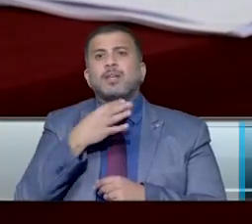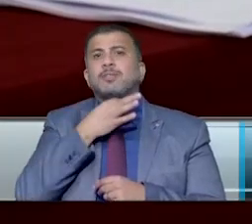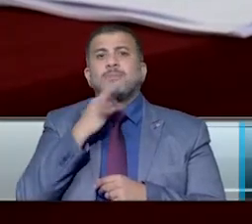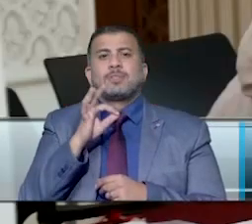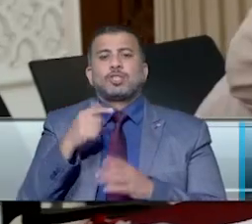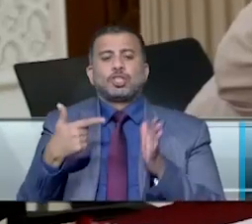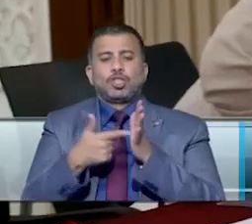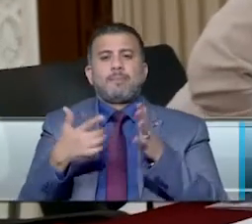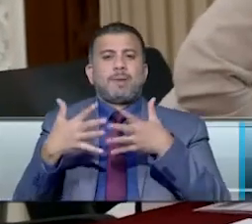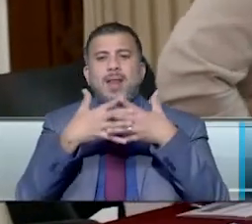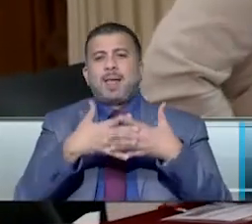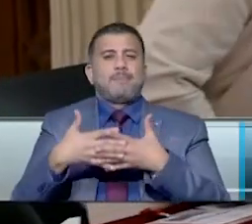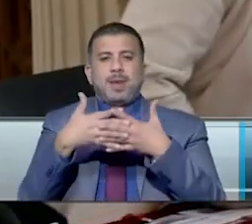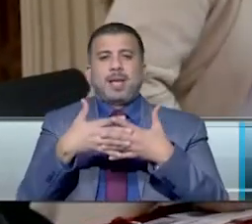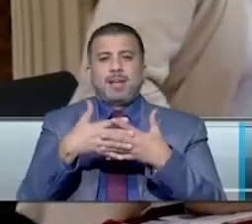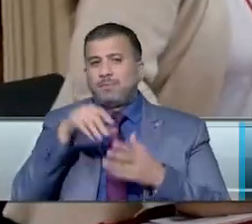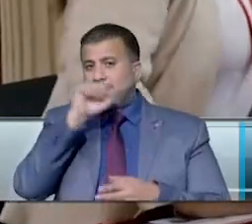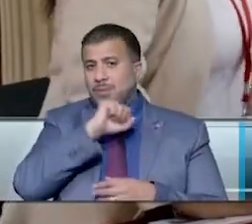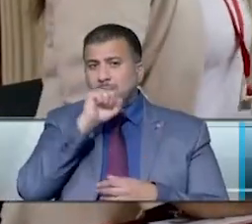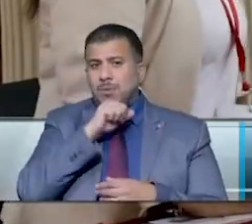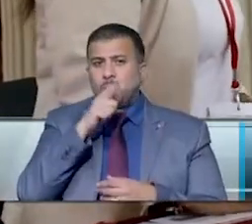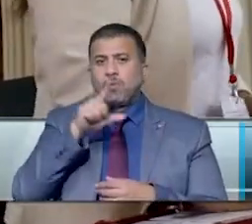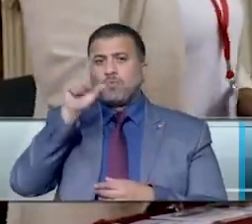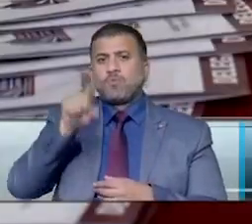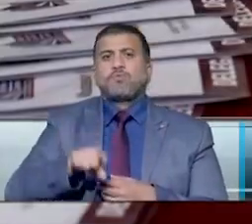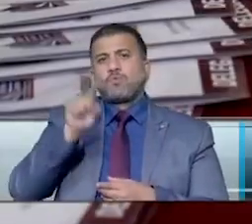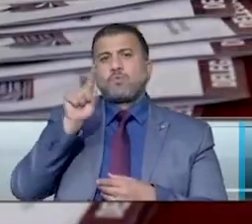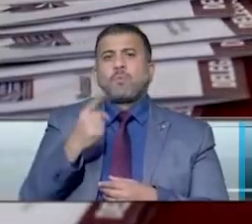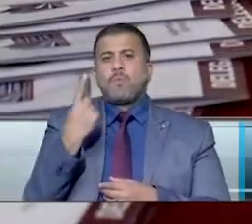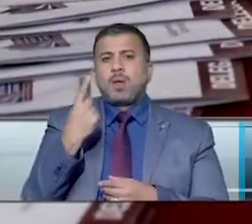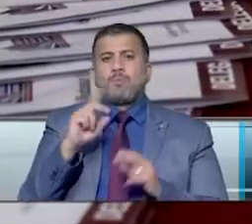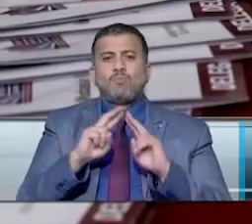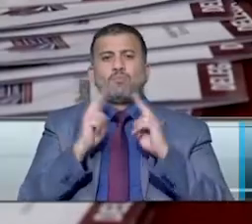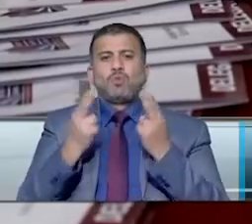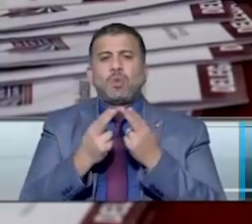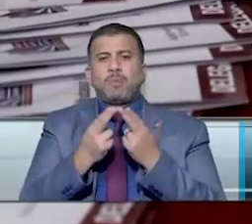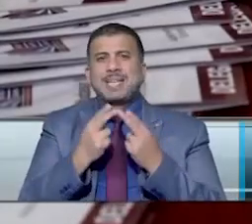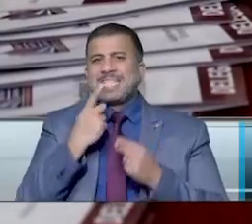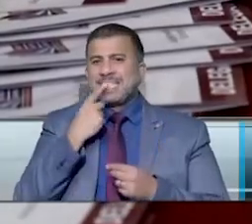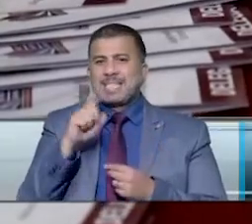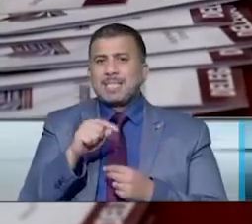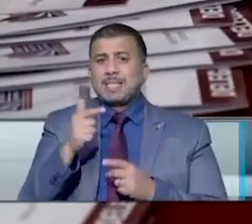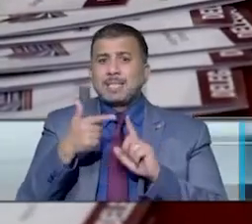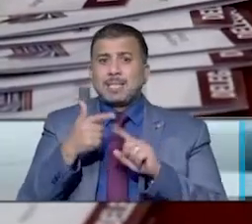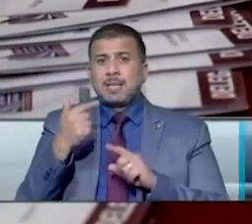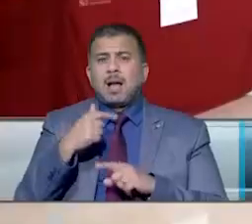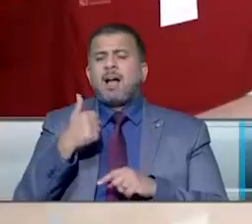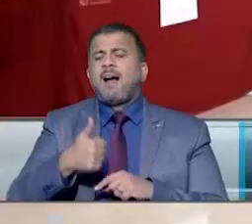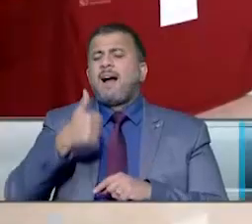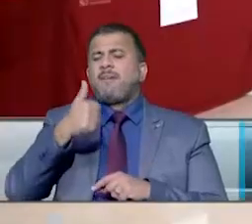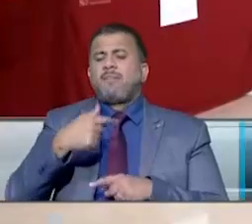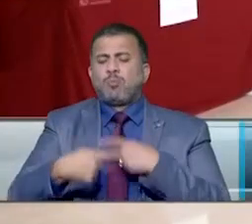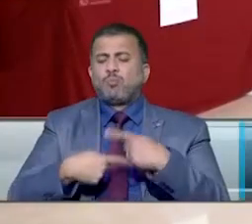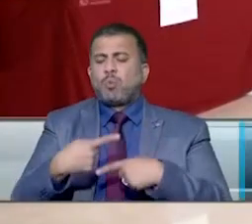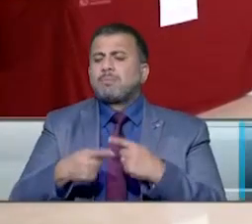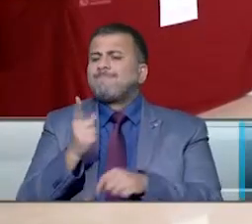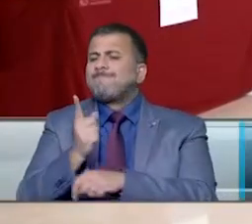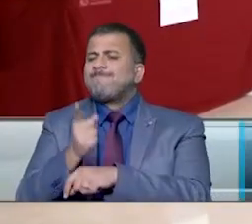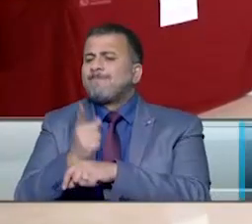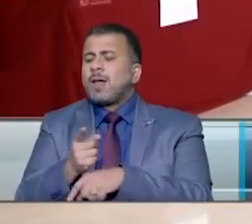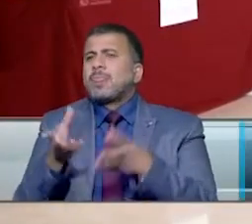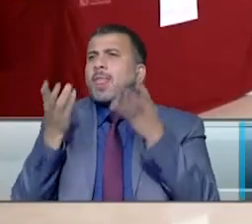الجامعه الامريكيه في الشرقه فعاليات اليوم الاول من المؤتمر السنوي الثاني لافضل الممارسات في التدريس